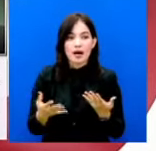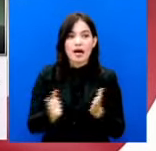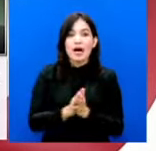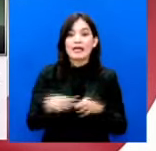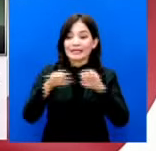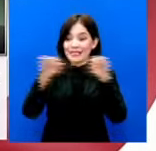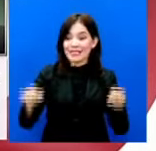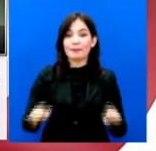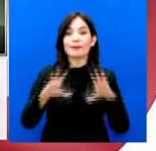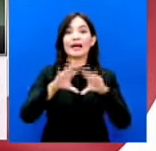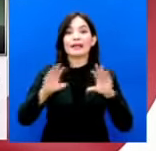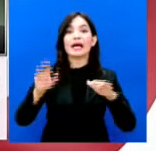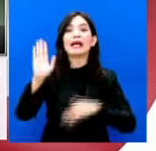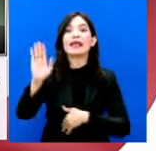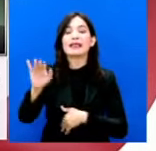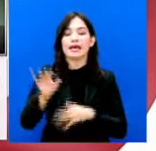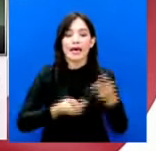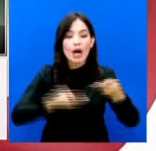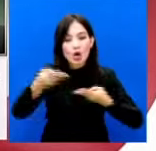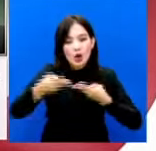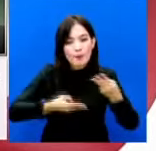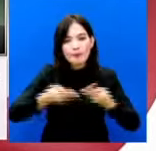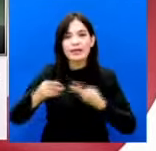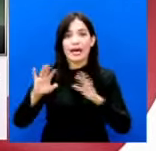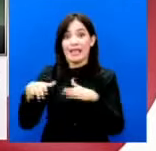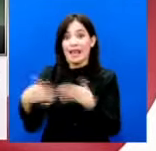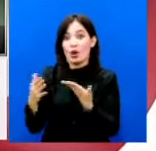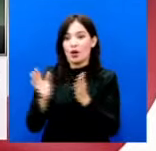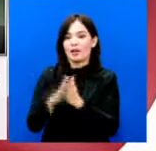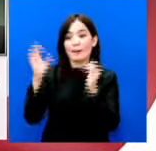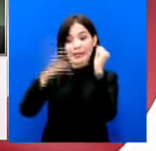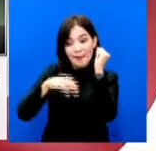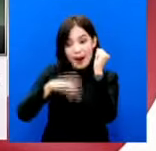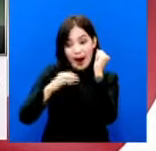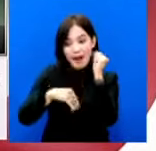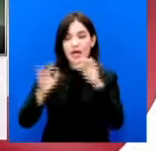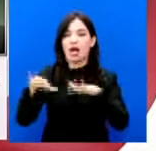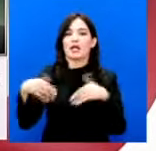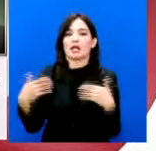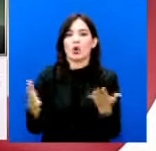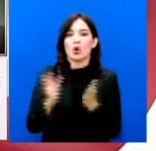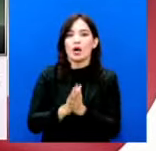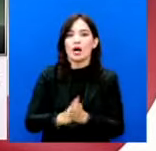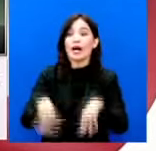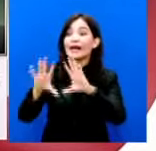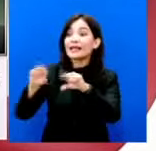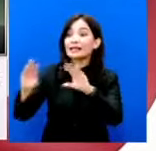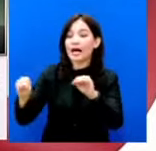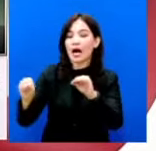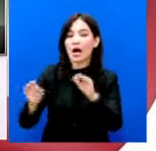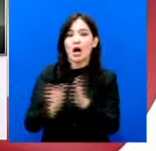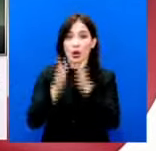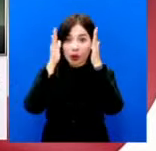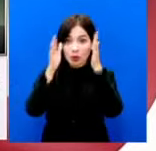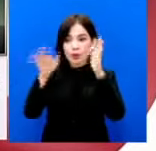sistem kita bekerja nanti, mau sektor ekonomi kah, mau sektor pertambangan kah, mau sektor ketenaga kerjaan kah, mau sektor